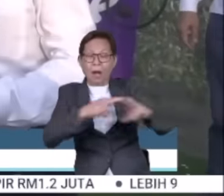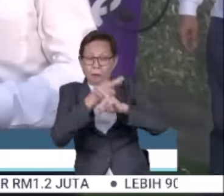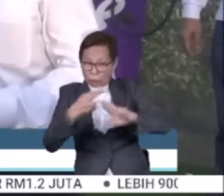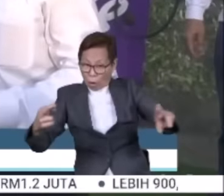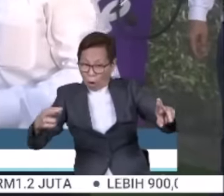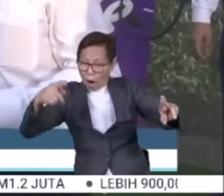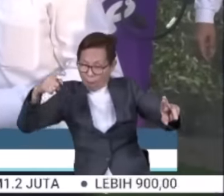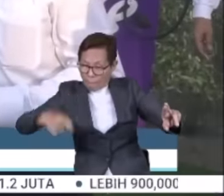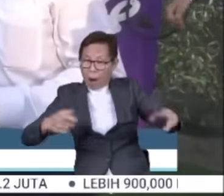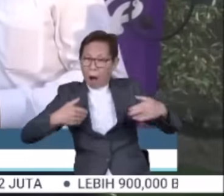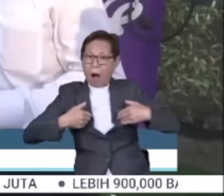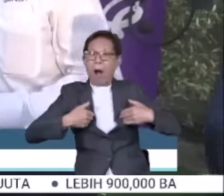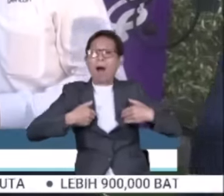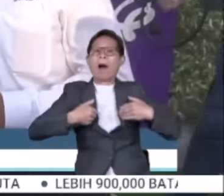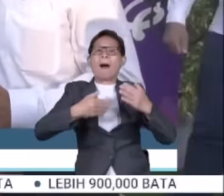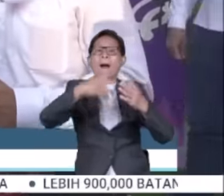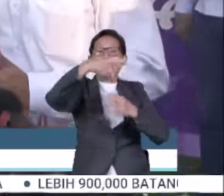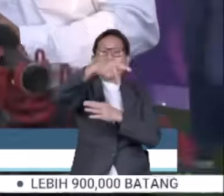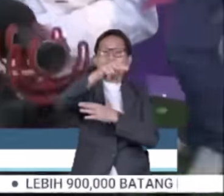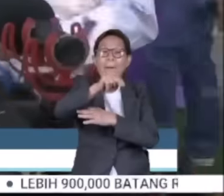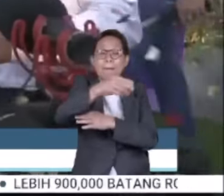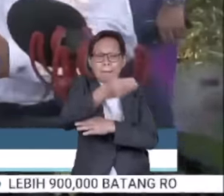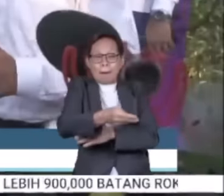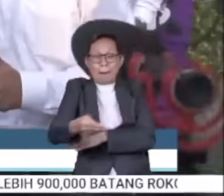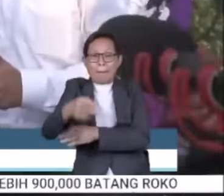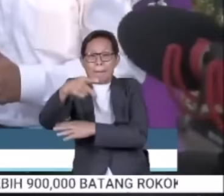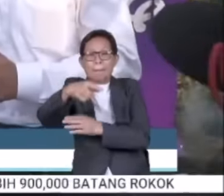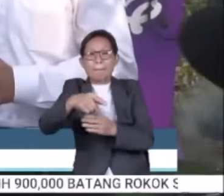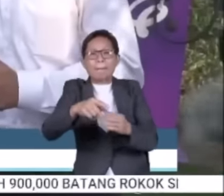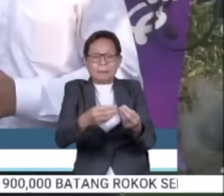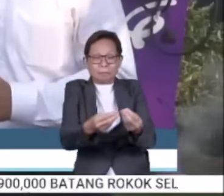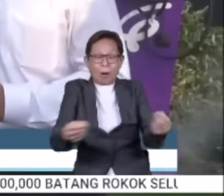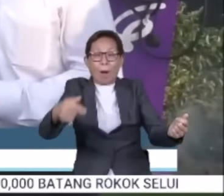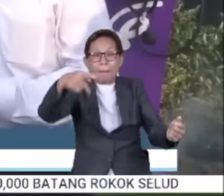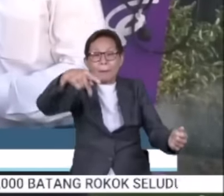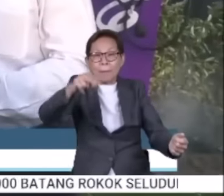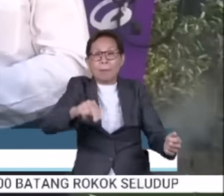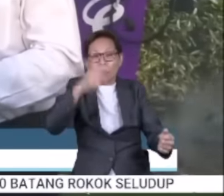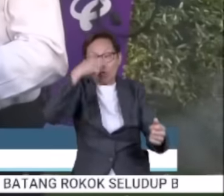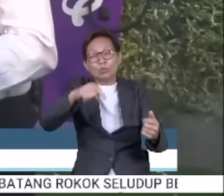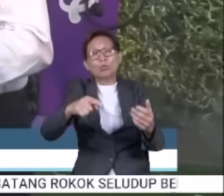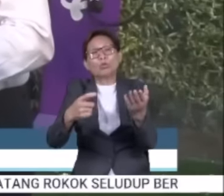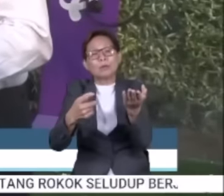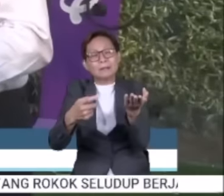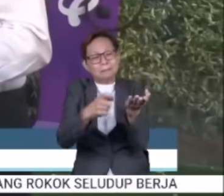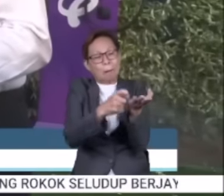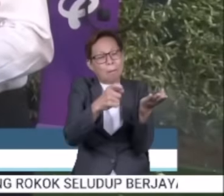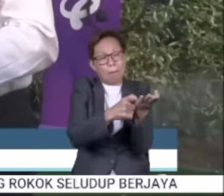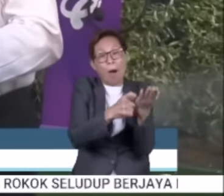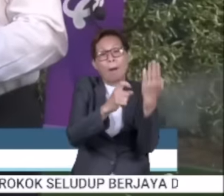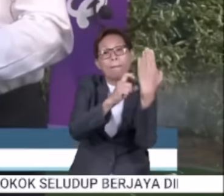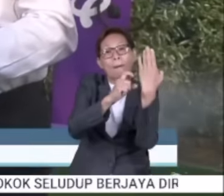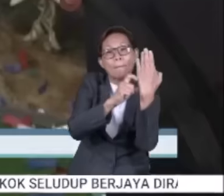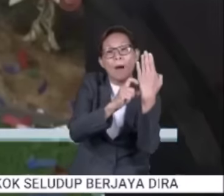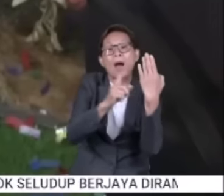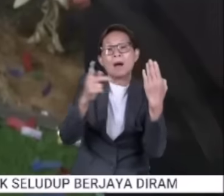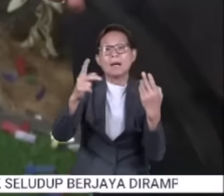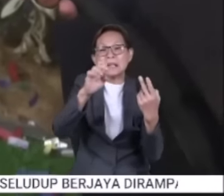di hartanah PNB untuk menyokong keperluan pemandu kenderaan elektrik. Lokasi seterusnya adalah di Kuala Rompin,